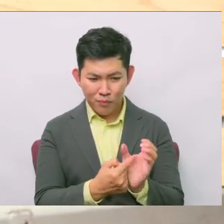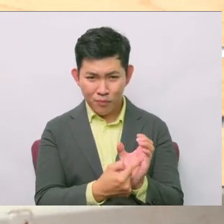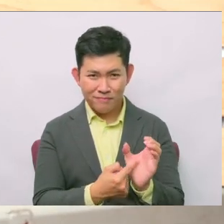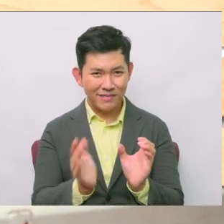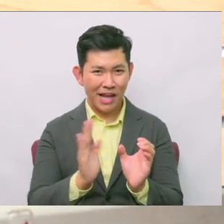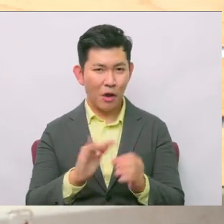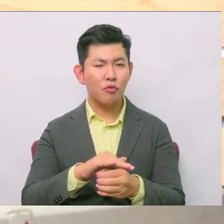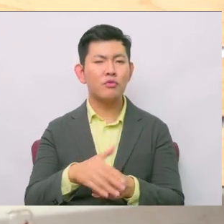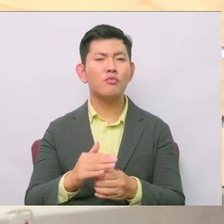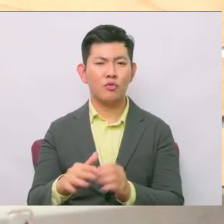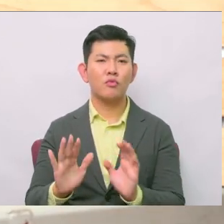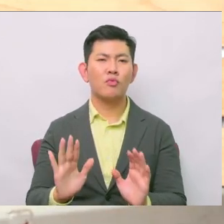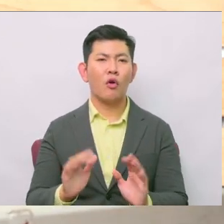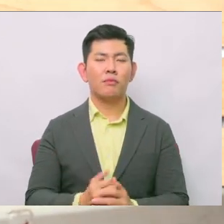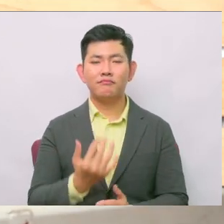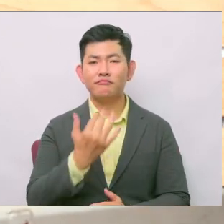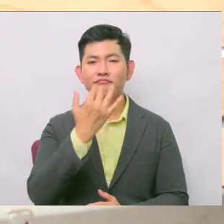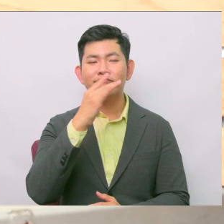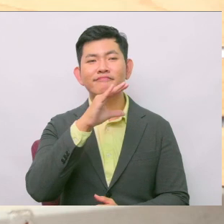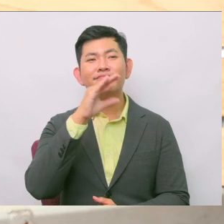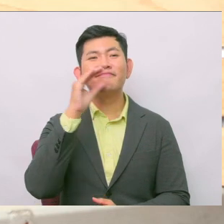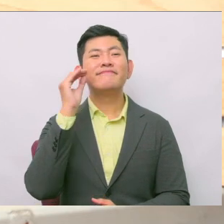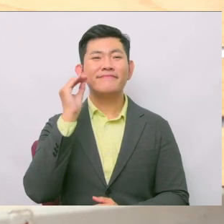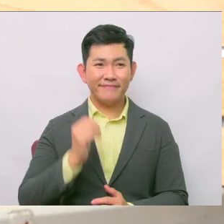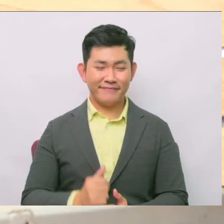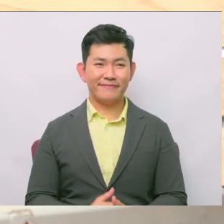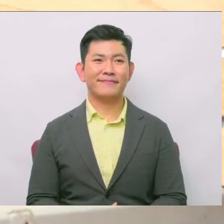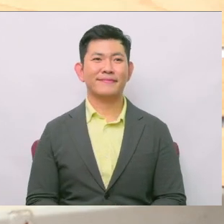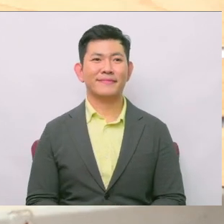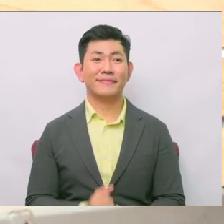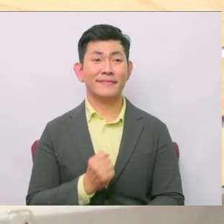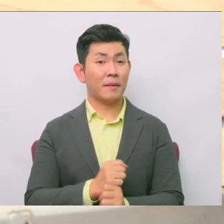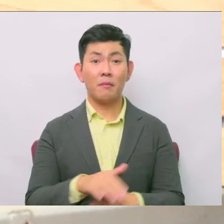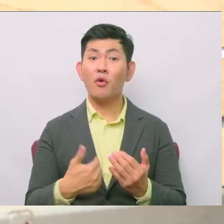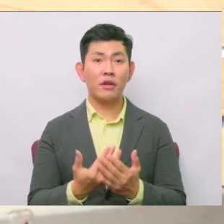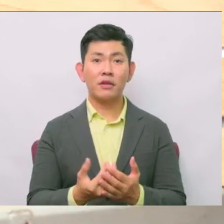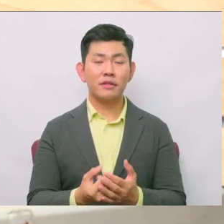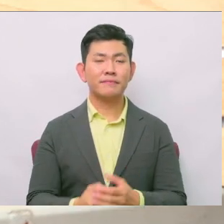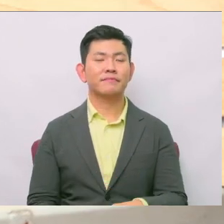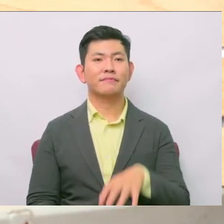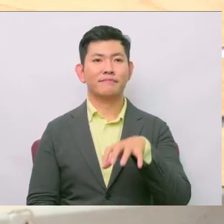เรื่องของน้ำมันหอมแล้ว อันนี้เราก็ใส่หมดเลยนะคะ